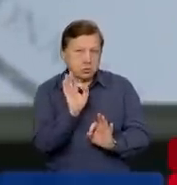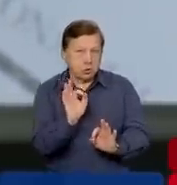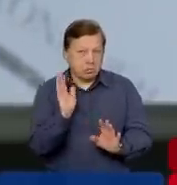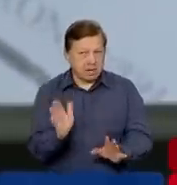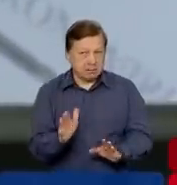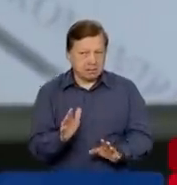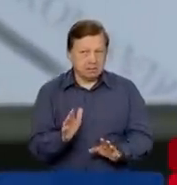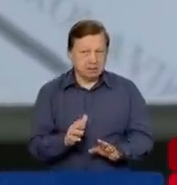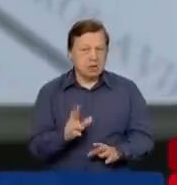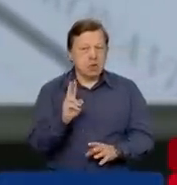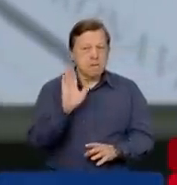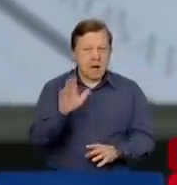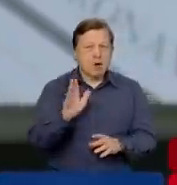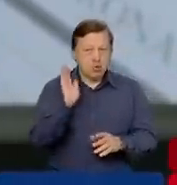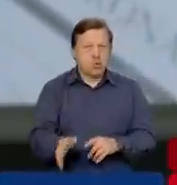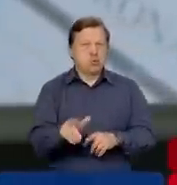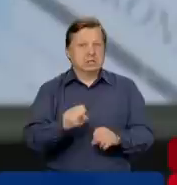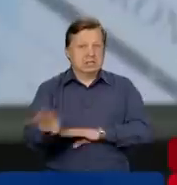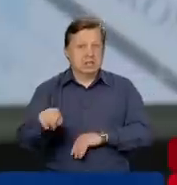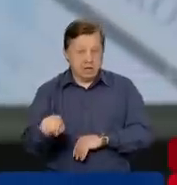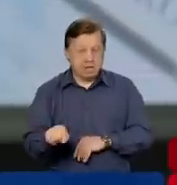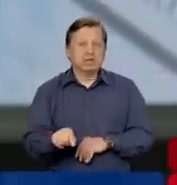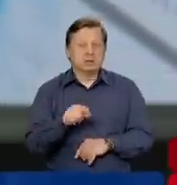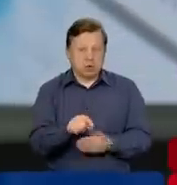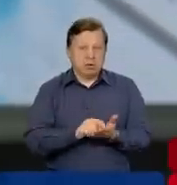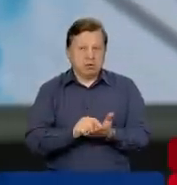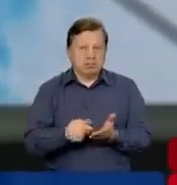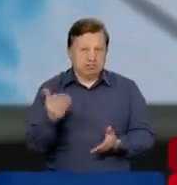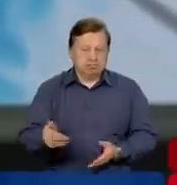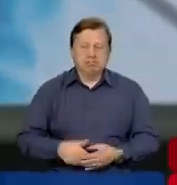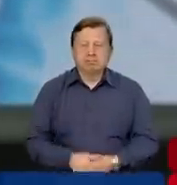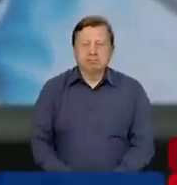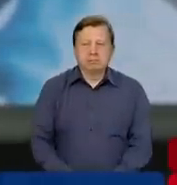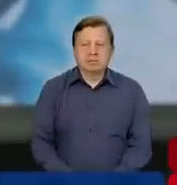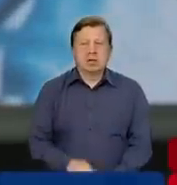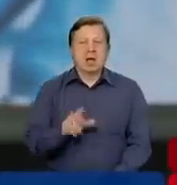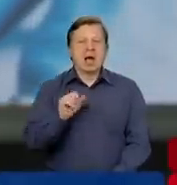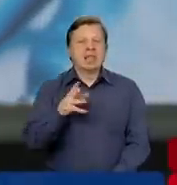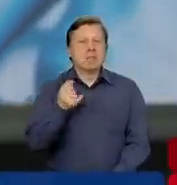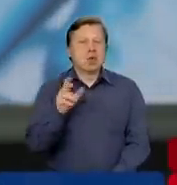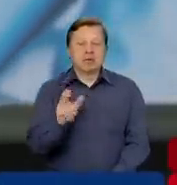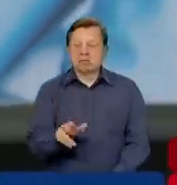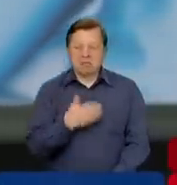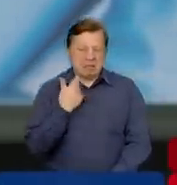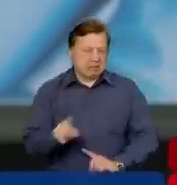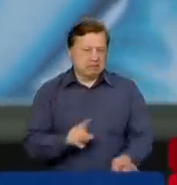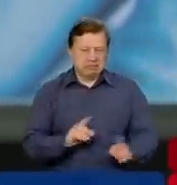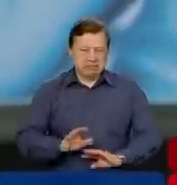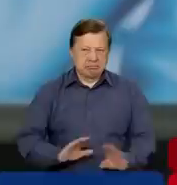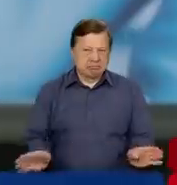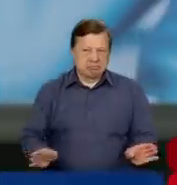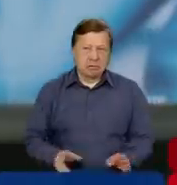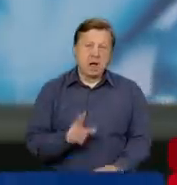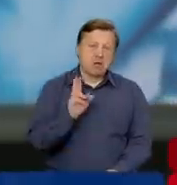chodzi o leczenie już infekcji wirusa SARS-CoV-2. Antybiotyki tutaj nie mają znaczenia, no chyba, że ktoś